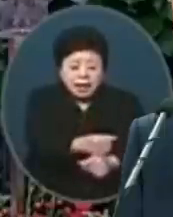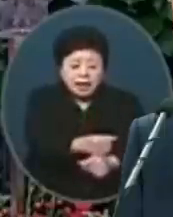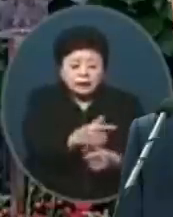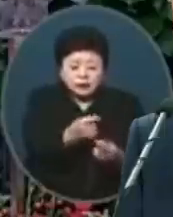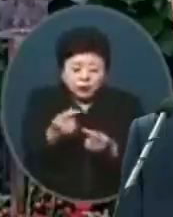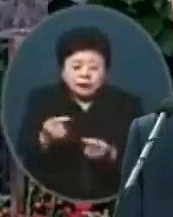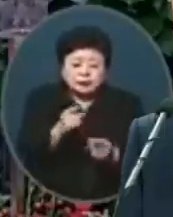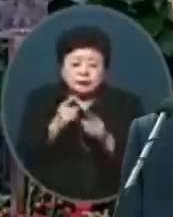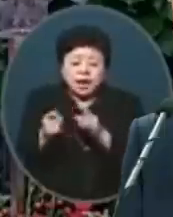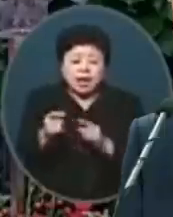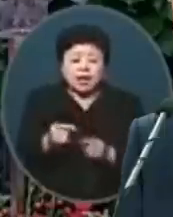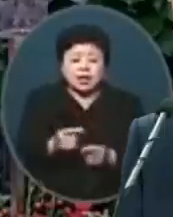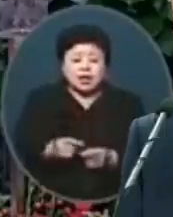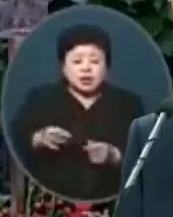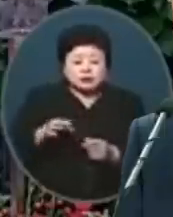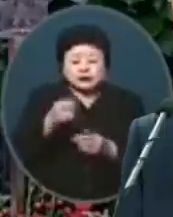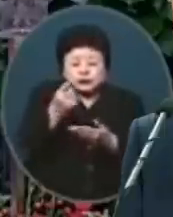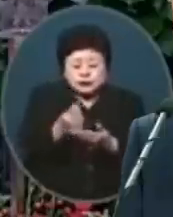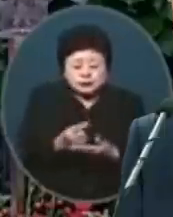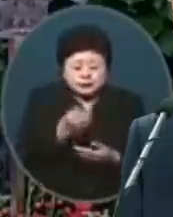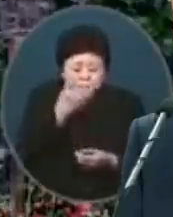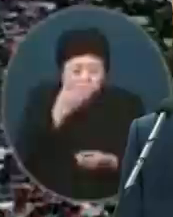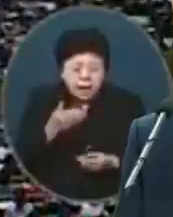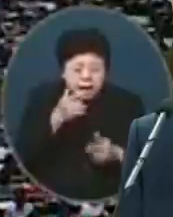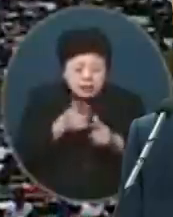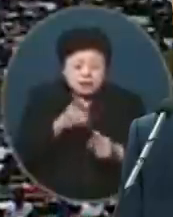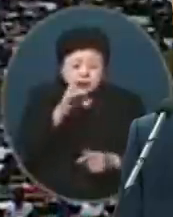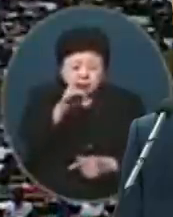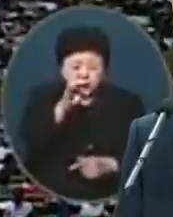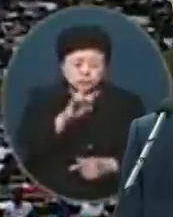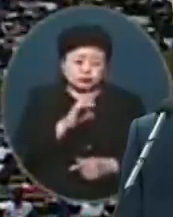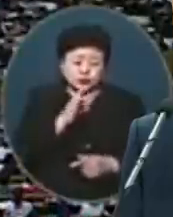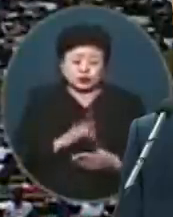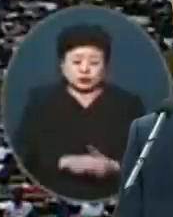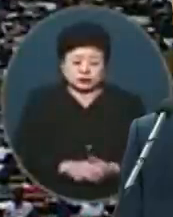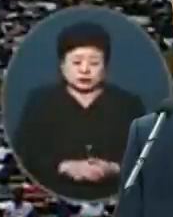같은 초청을 할 수 있는 자는 예수님밖에 없습니다.